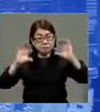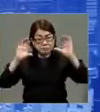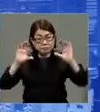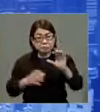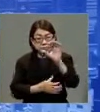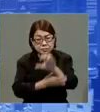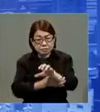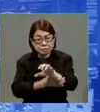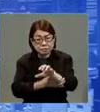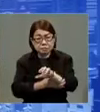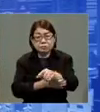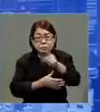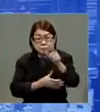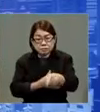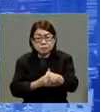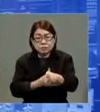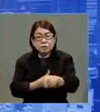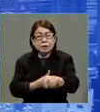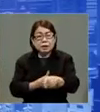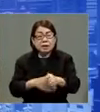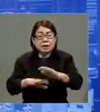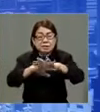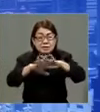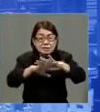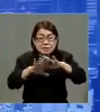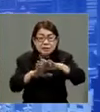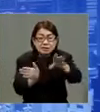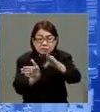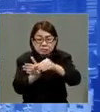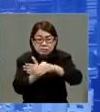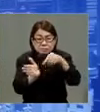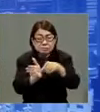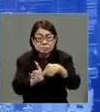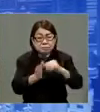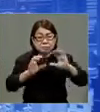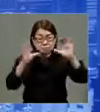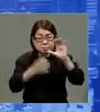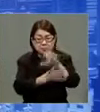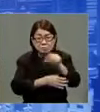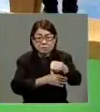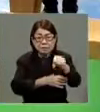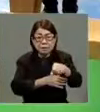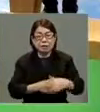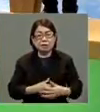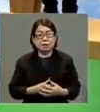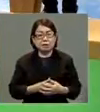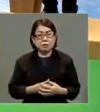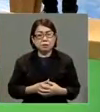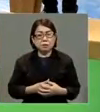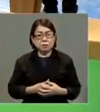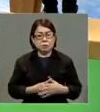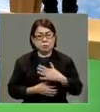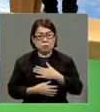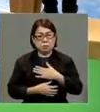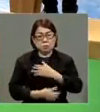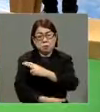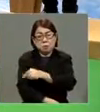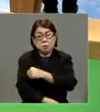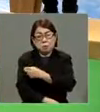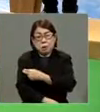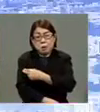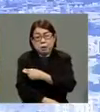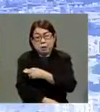ดาวน์โหลดไว้ใช้รัฐบาลมีการบังคับในประเด็นนี้ด้วยหรือไม่ครับคุณหมอครับ ครับนำเรียนว่าเอ